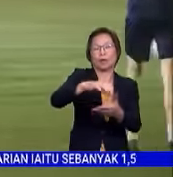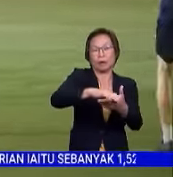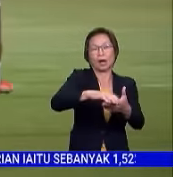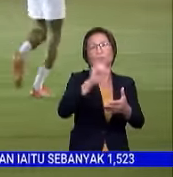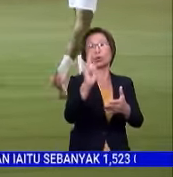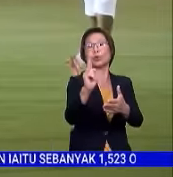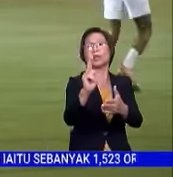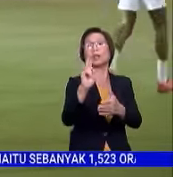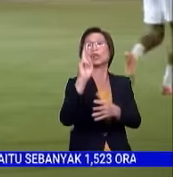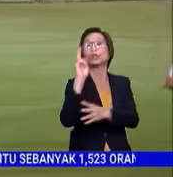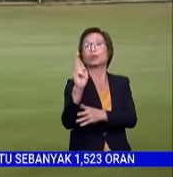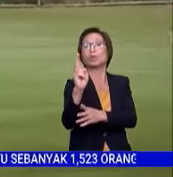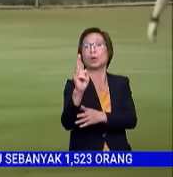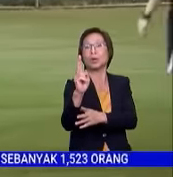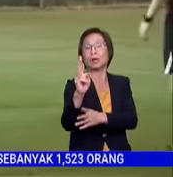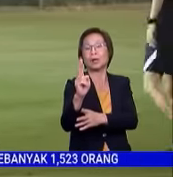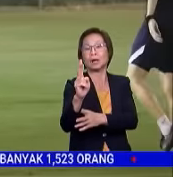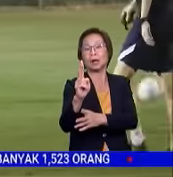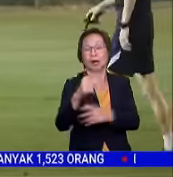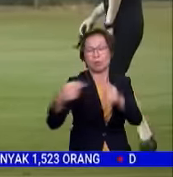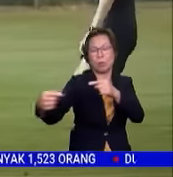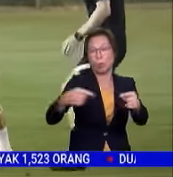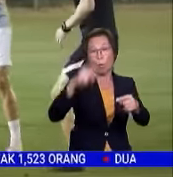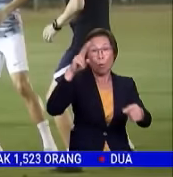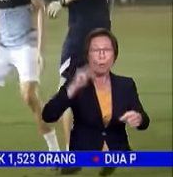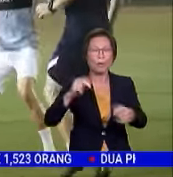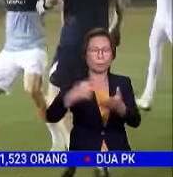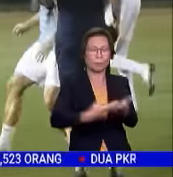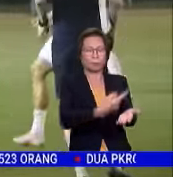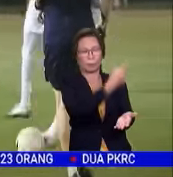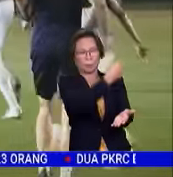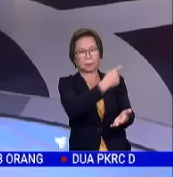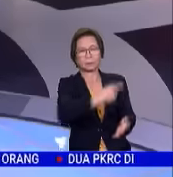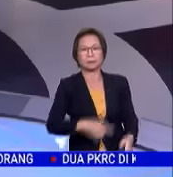kedua ketika menentang Vietnam minggu lepas.